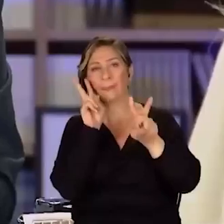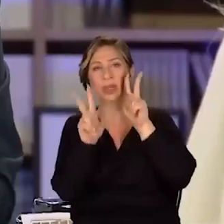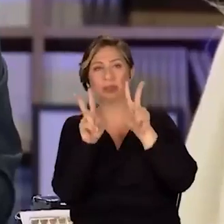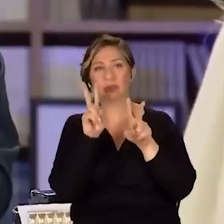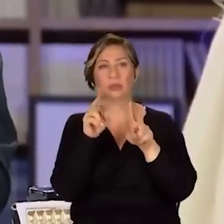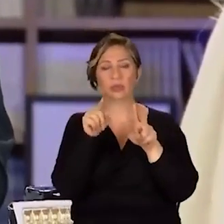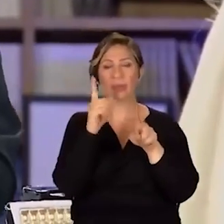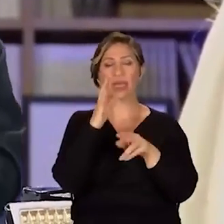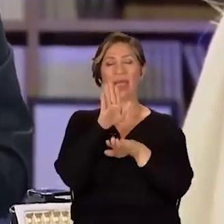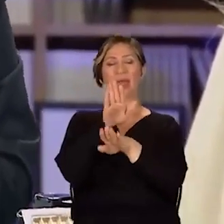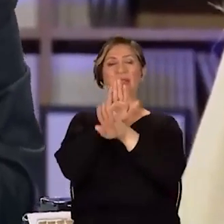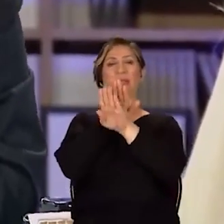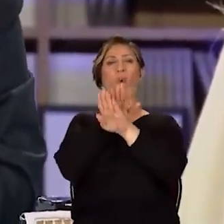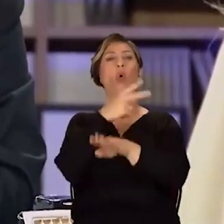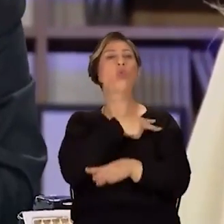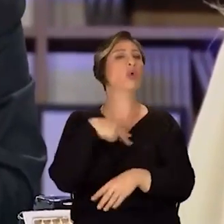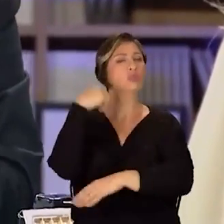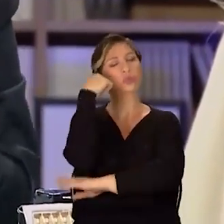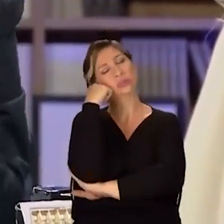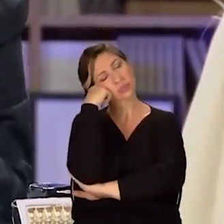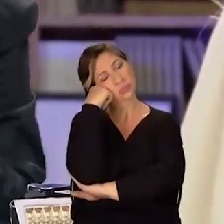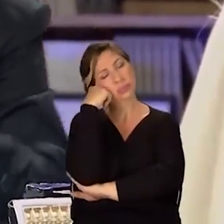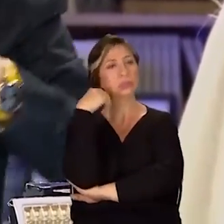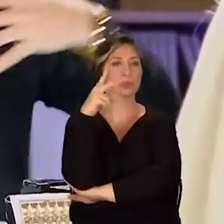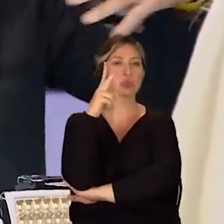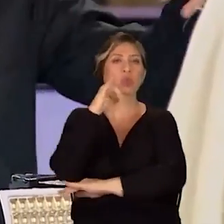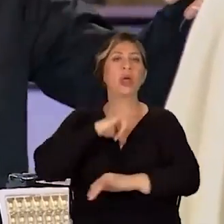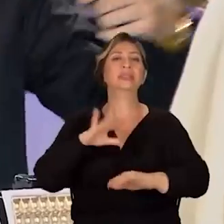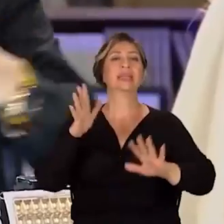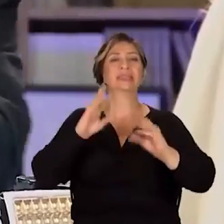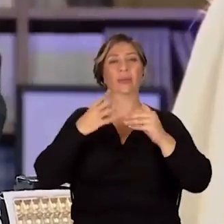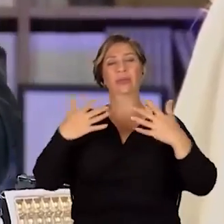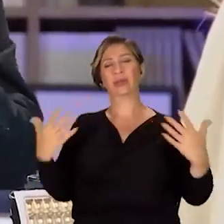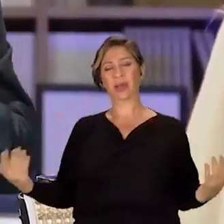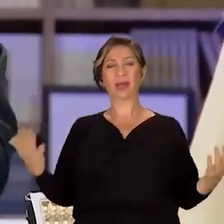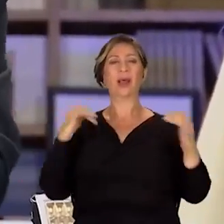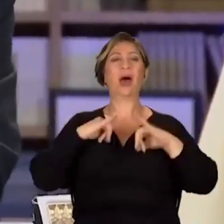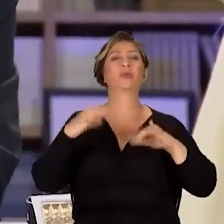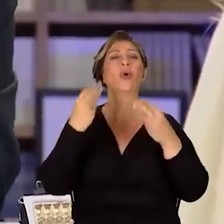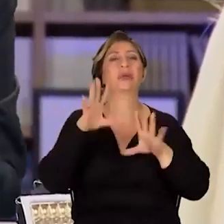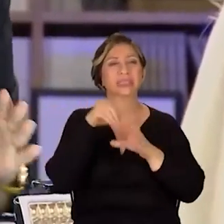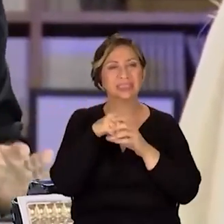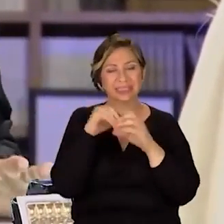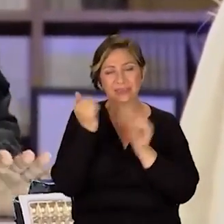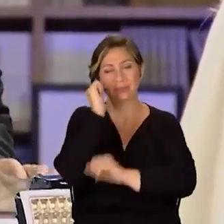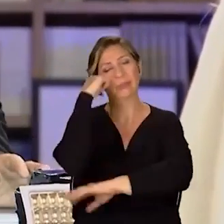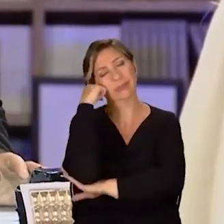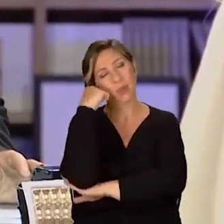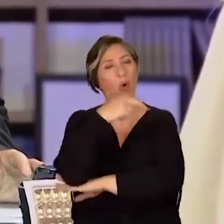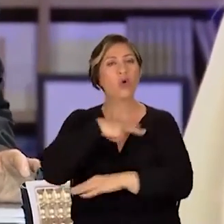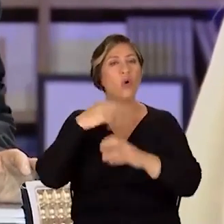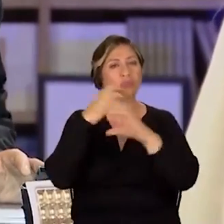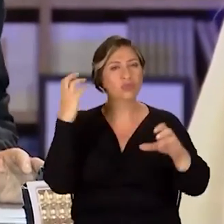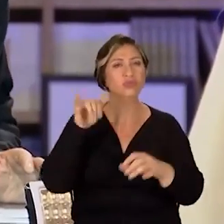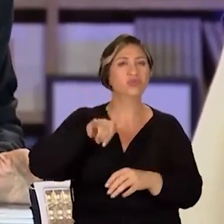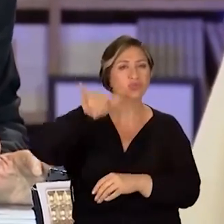bir postural yaslanma. Otobüste de uyuduğumuzda tabii çok rahat etmiyoruz. Tam serbest uzanamıyoruz. Bilmem ne, kısıtlanmış haldeyiz falan filan.